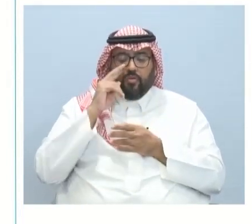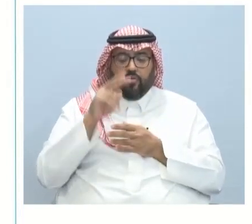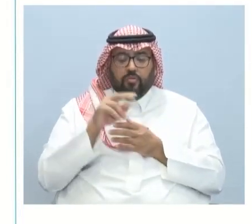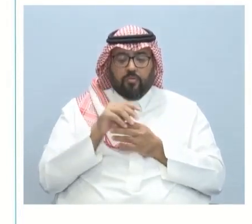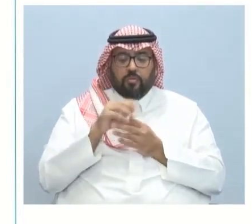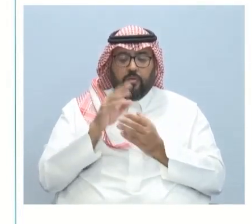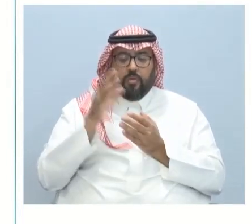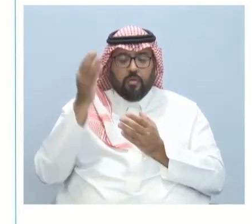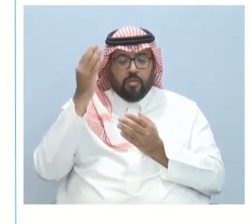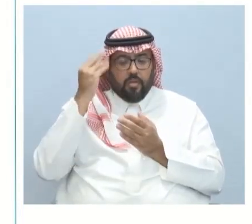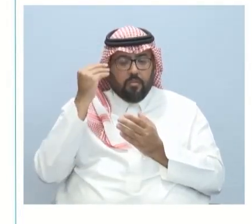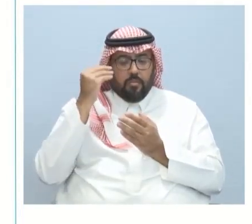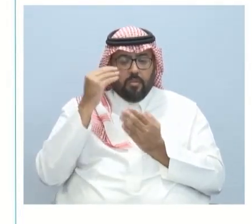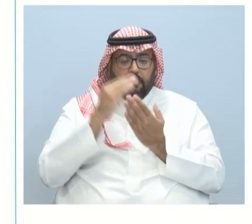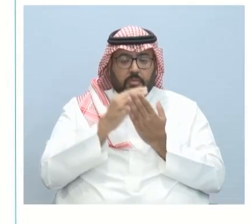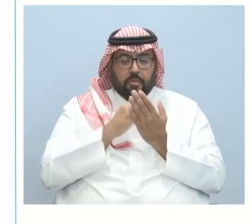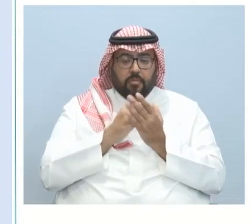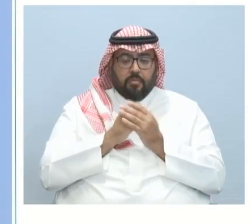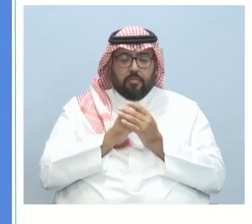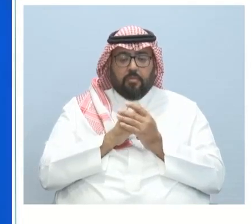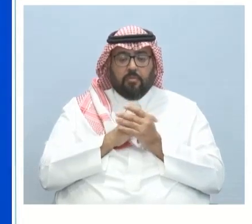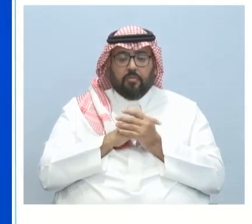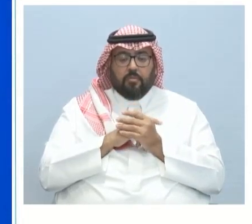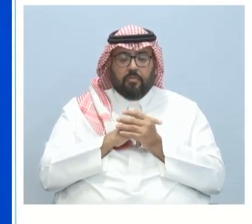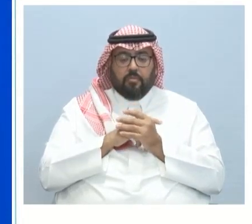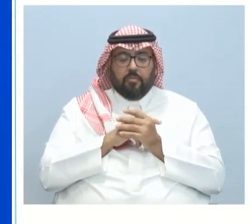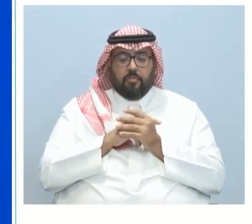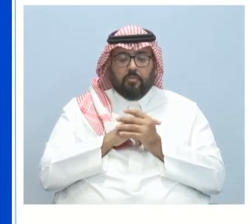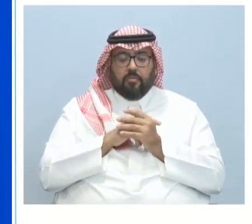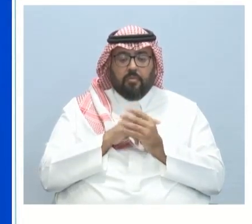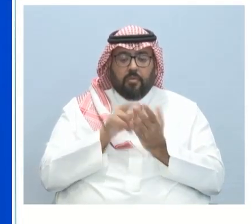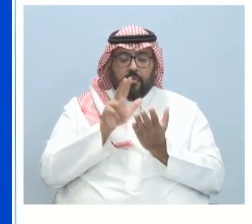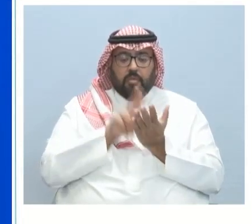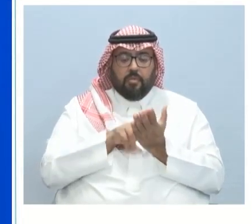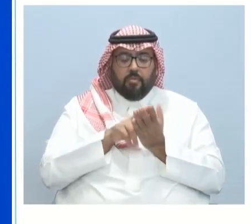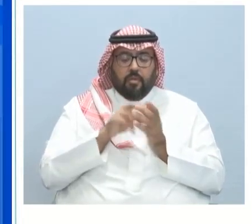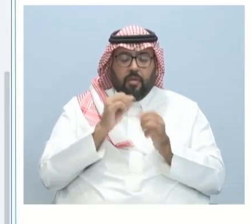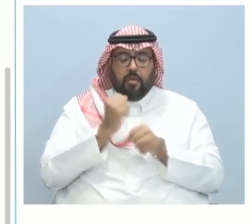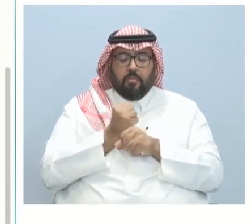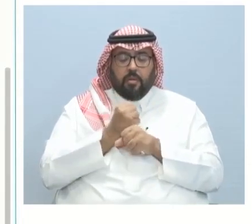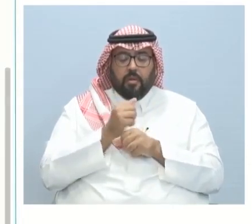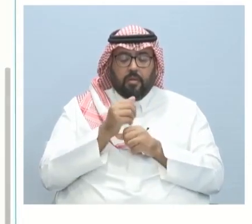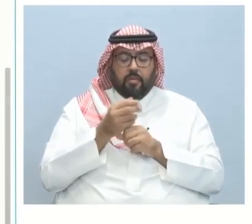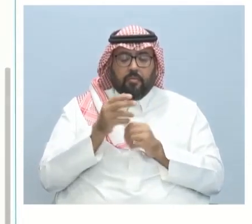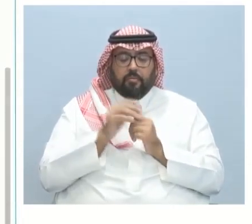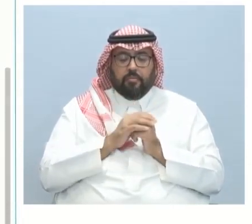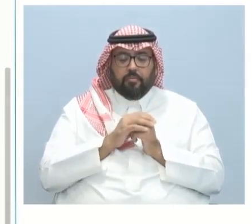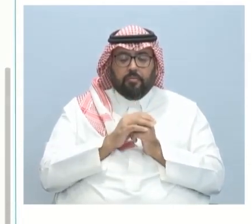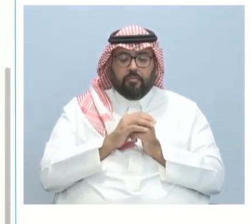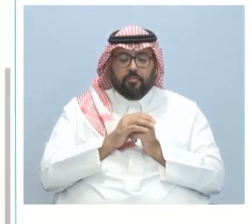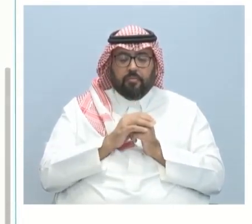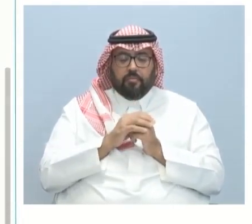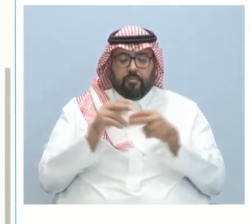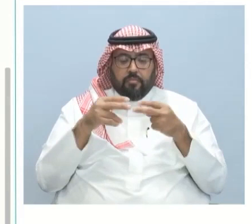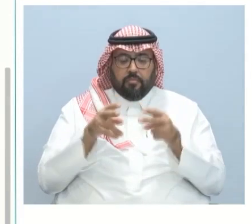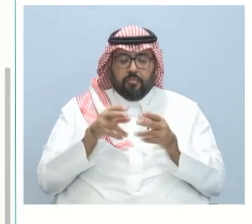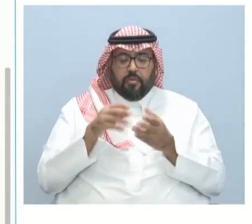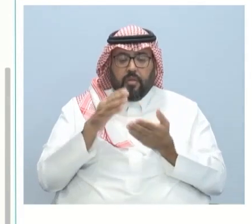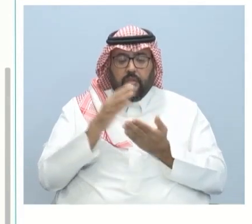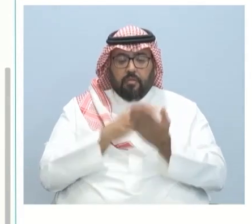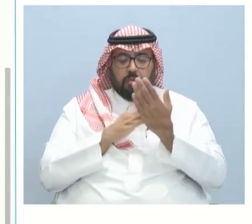في التعليمات البرمجيه نشاهد التطبيق العملي على ذلك عندما بدات